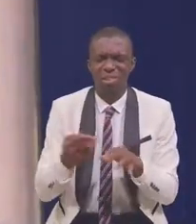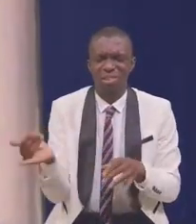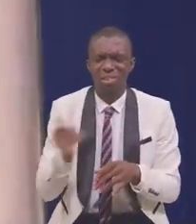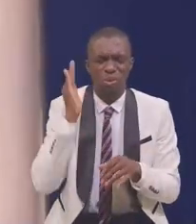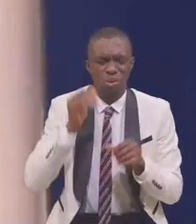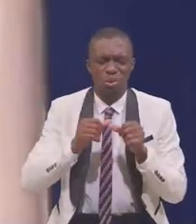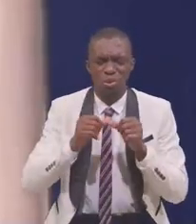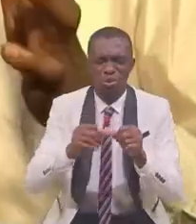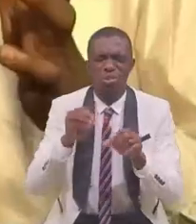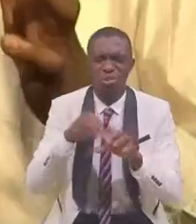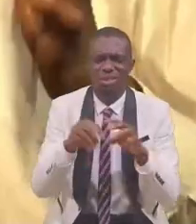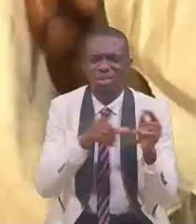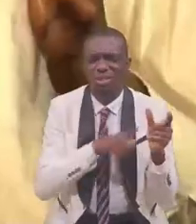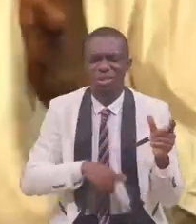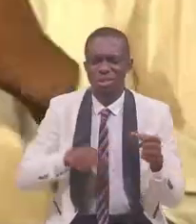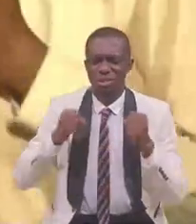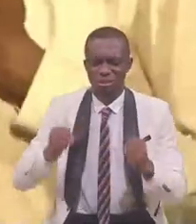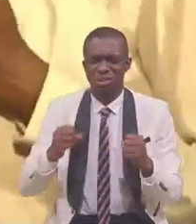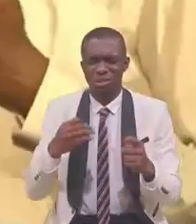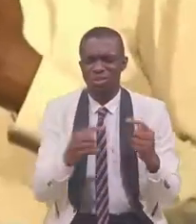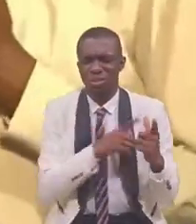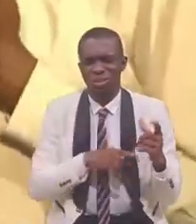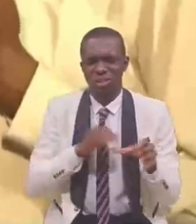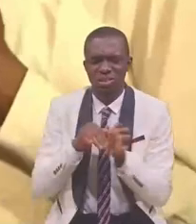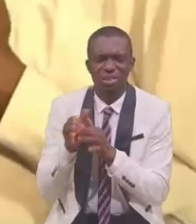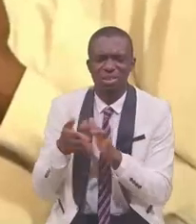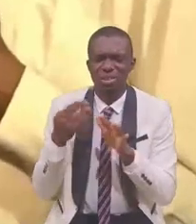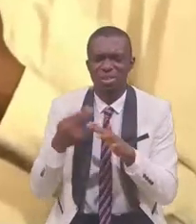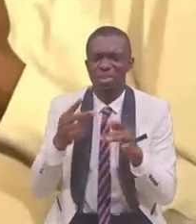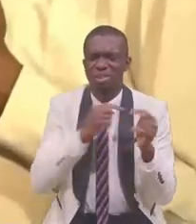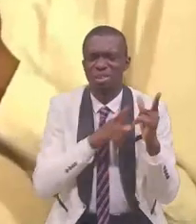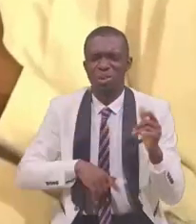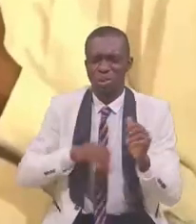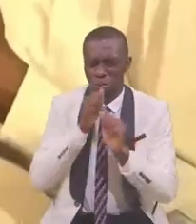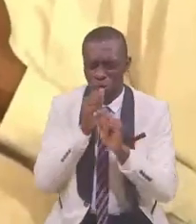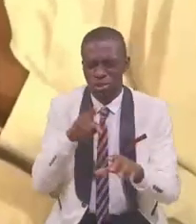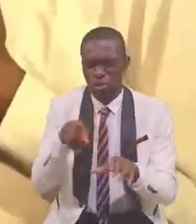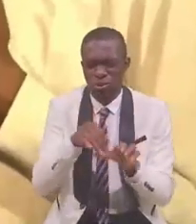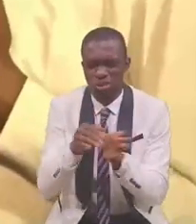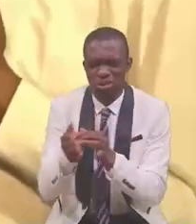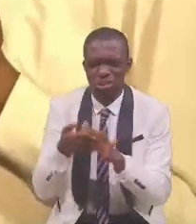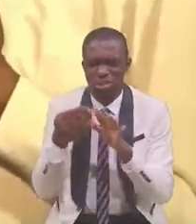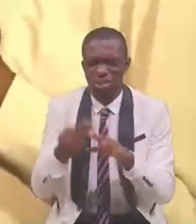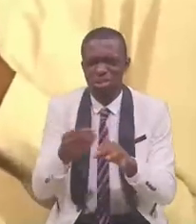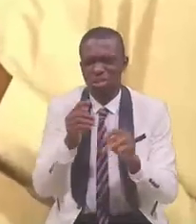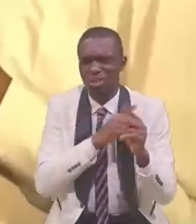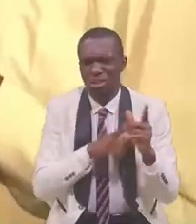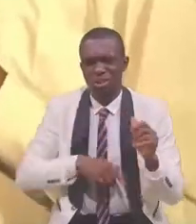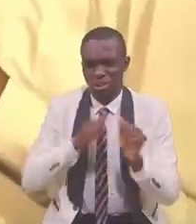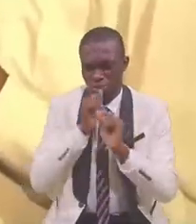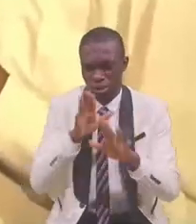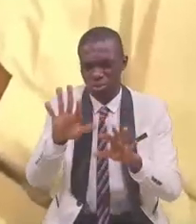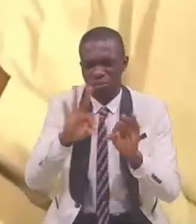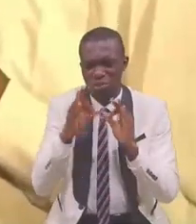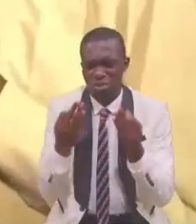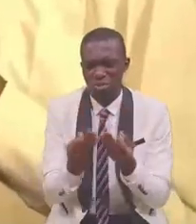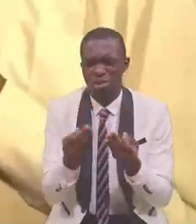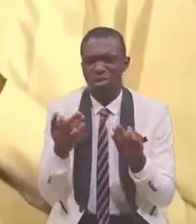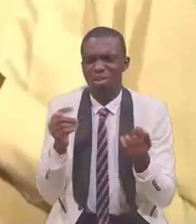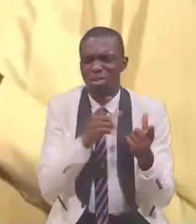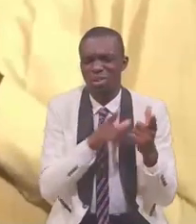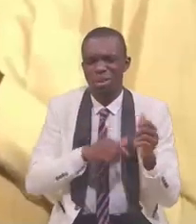bénisse. Que le Seigneur bénisse votre famille. Qu'il bénisse votre sortie. Qu'il bénisse votre entrée. Que le Seigneur